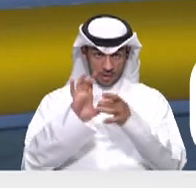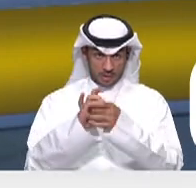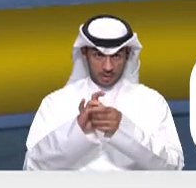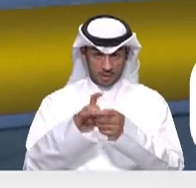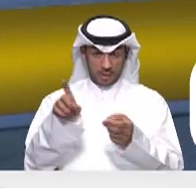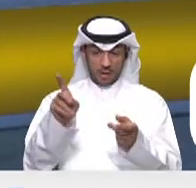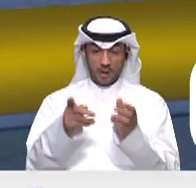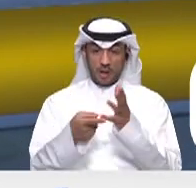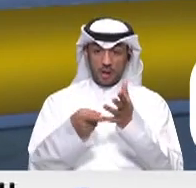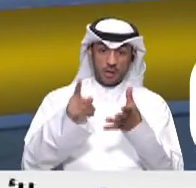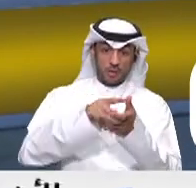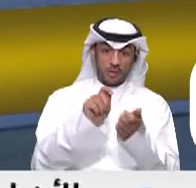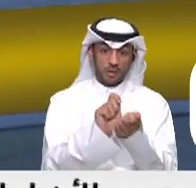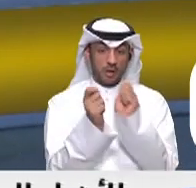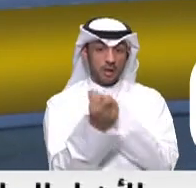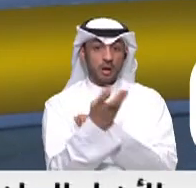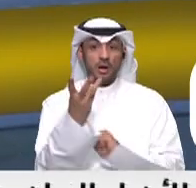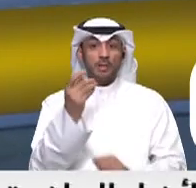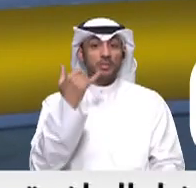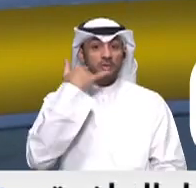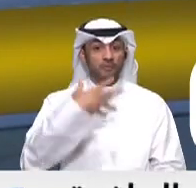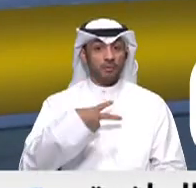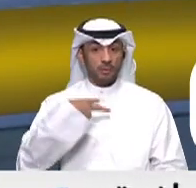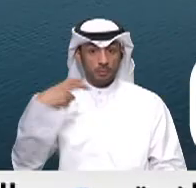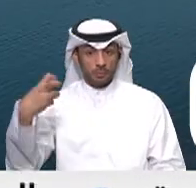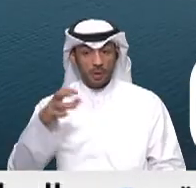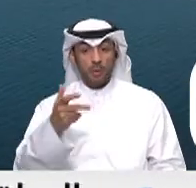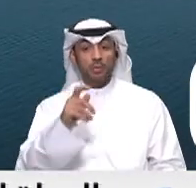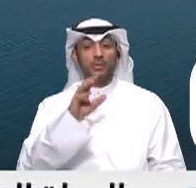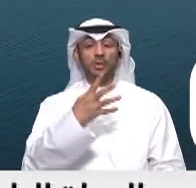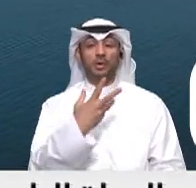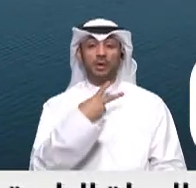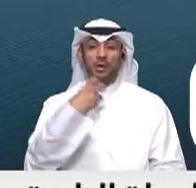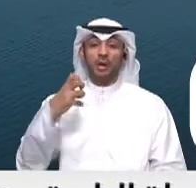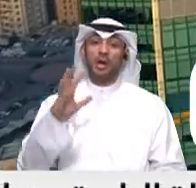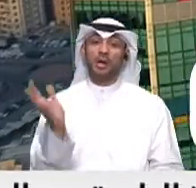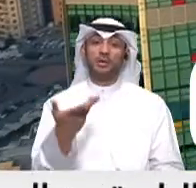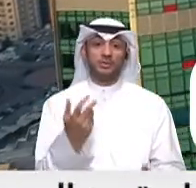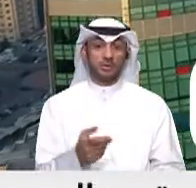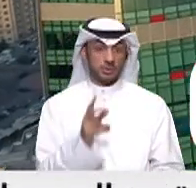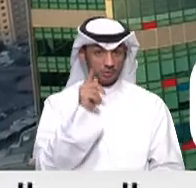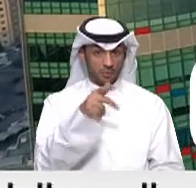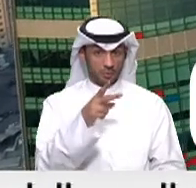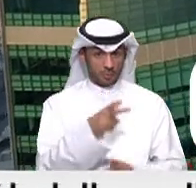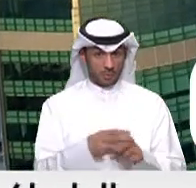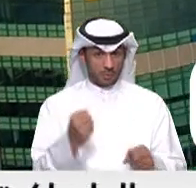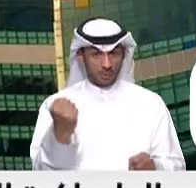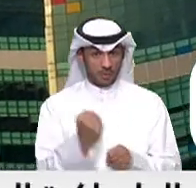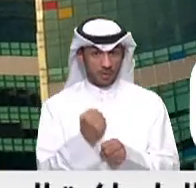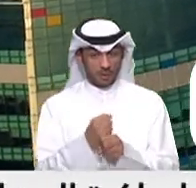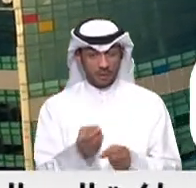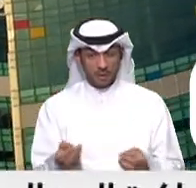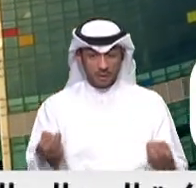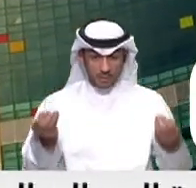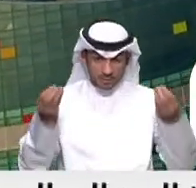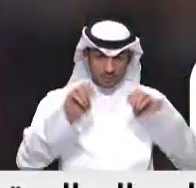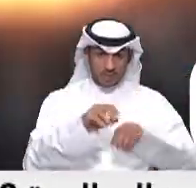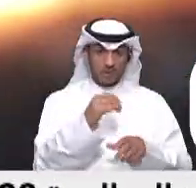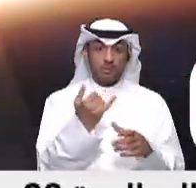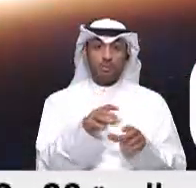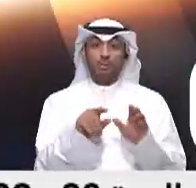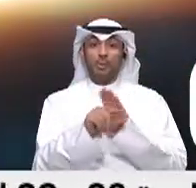يحول رقم تلفونك ممكن يبوق اشياء ثانيه تعمل الكويت على تعزيز قدراتها في مجال الامن